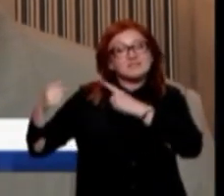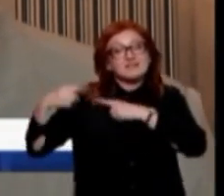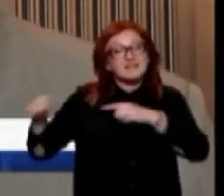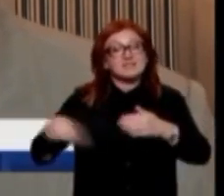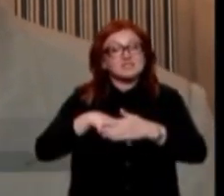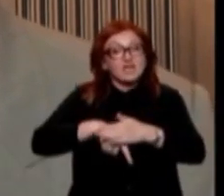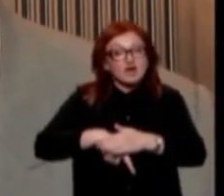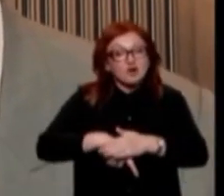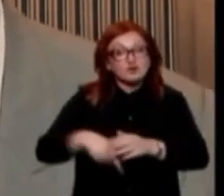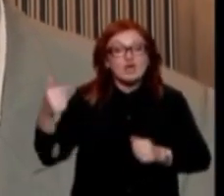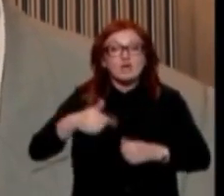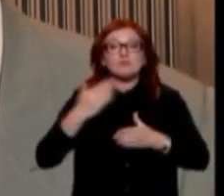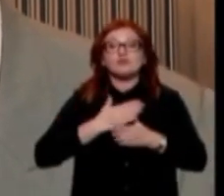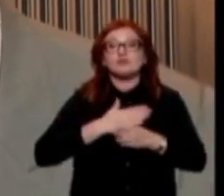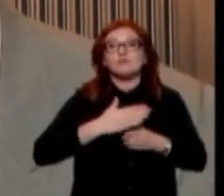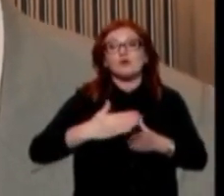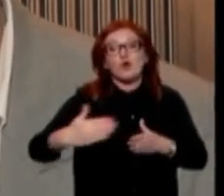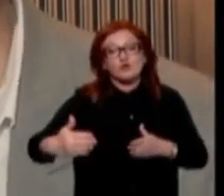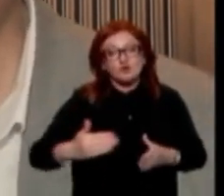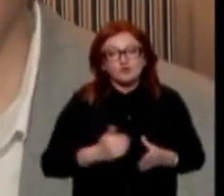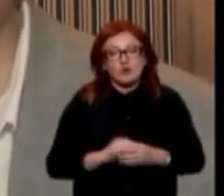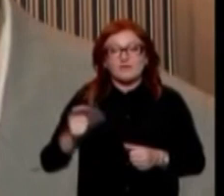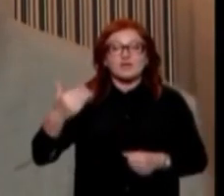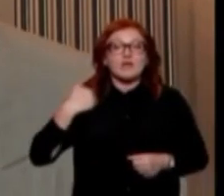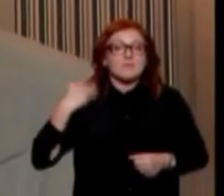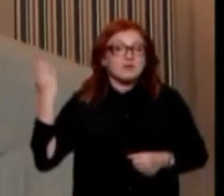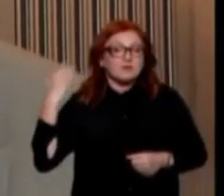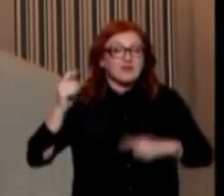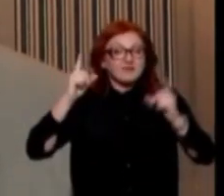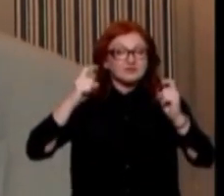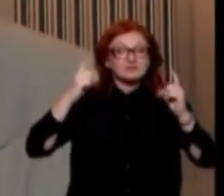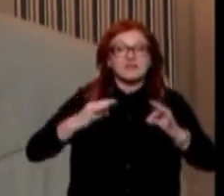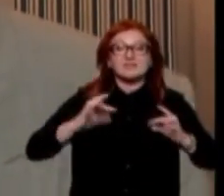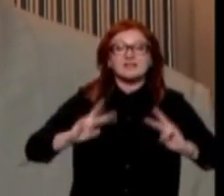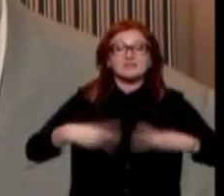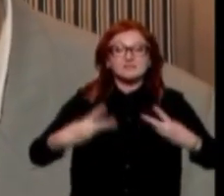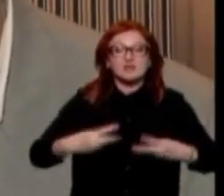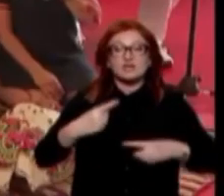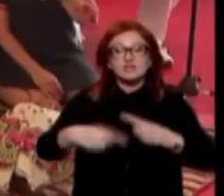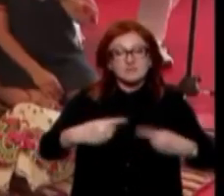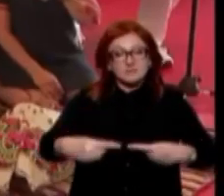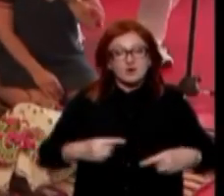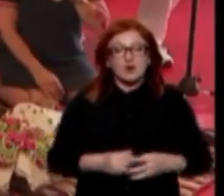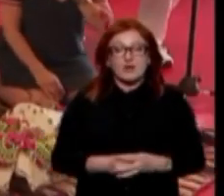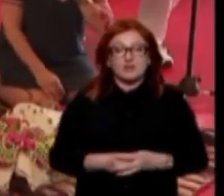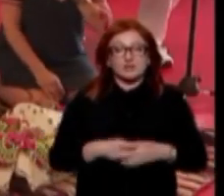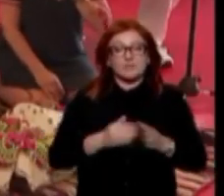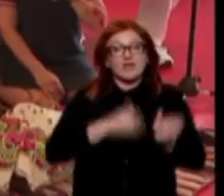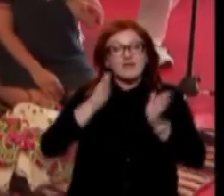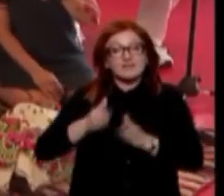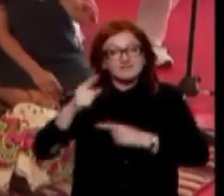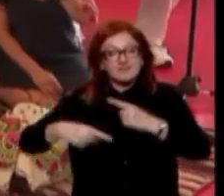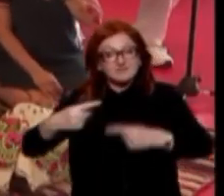musimy kontynuować. To, co było kiedyś zaczęte, to przekażemy następnym pokoleniom. Następnym